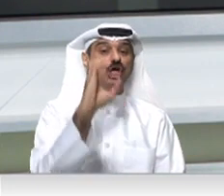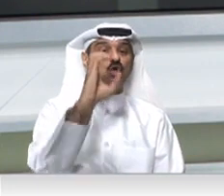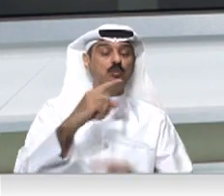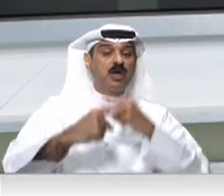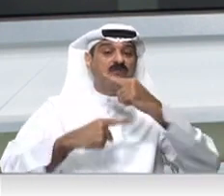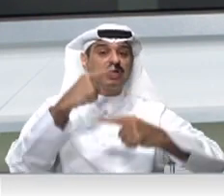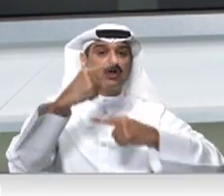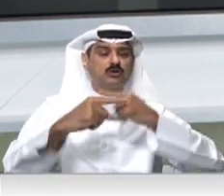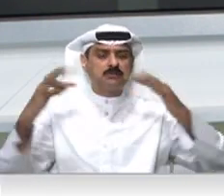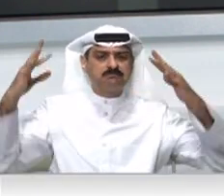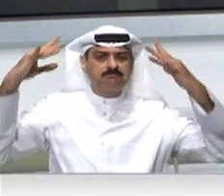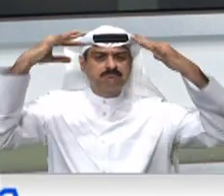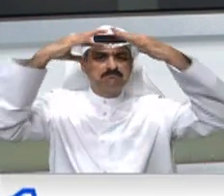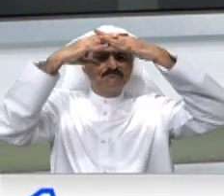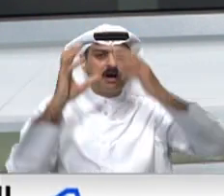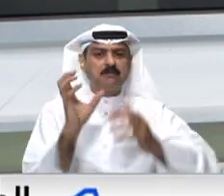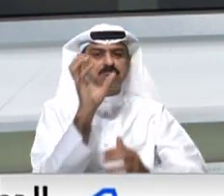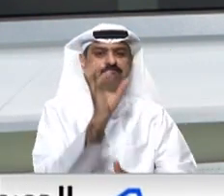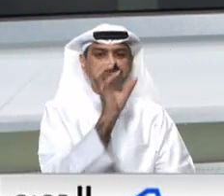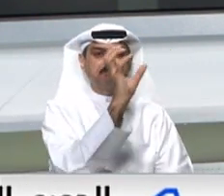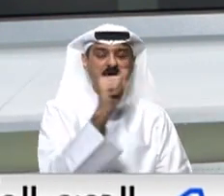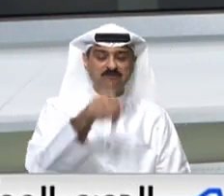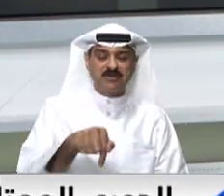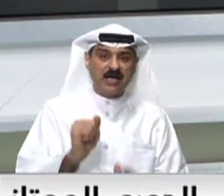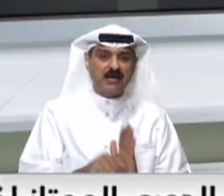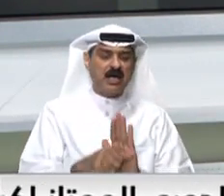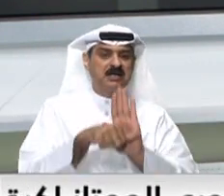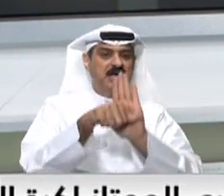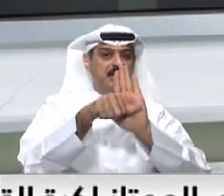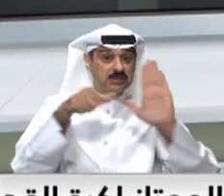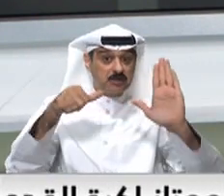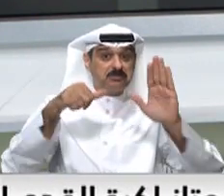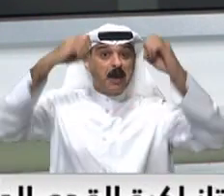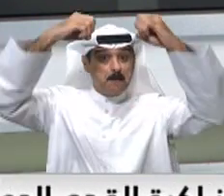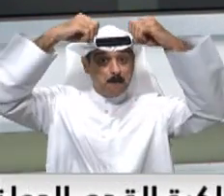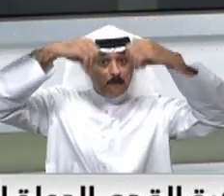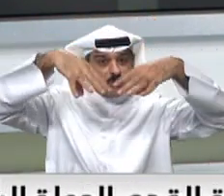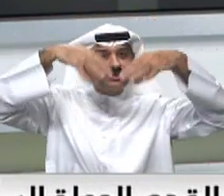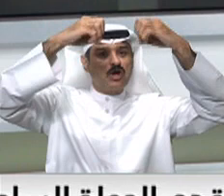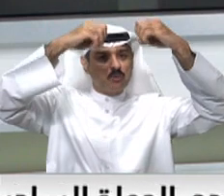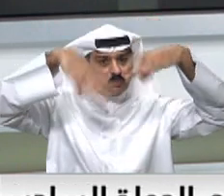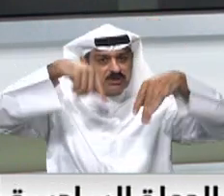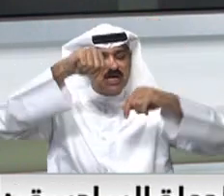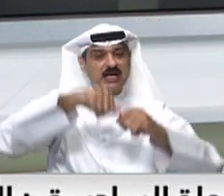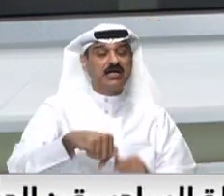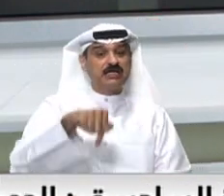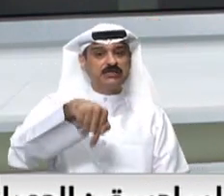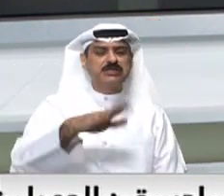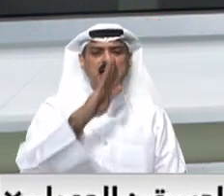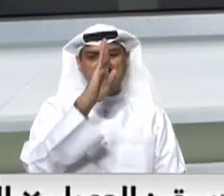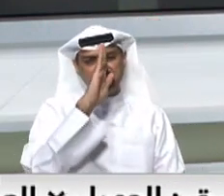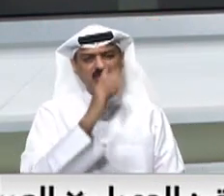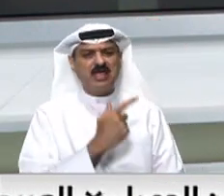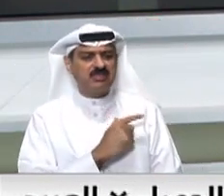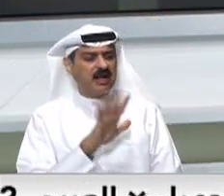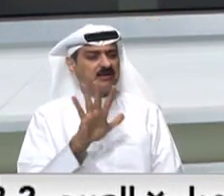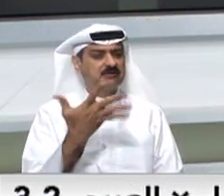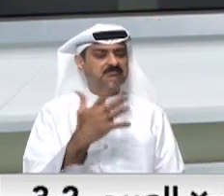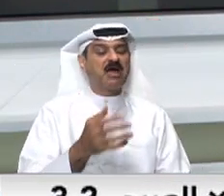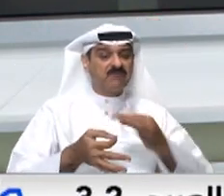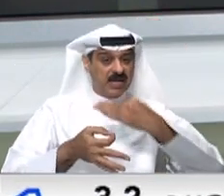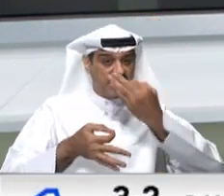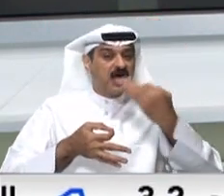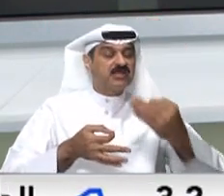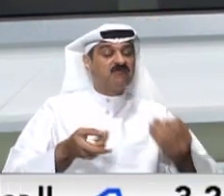أجواء غائمة إلى غائمة جزئيا، وقد تبدأ معنا بإذن الله فرص الأمطار المتفرقة اللي راح نوافيكم بالتأكيد في تفاصيل أكثر